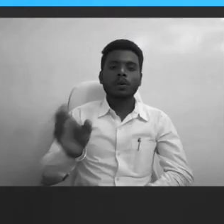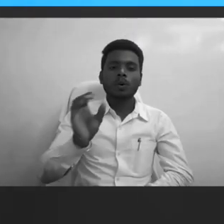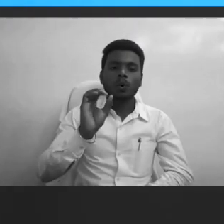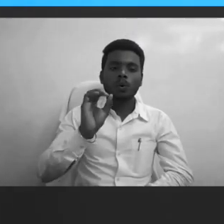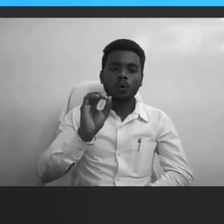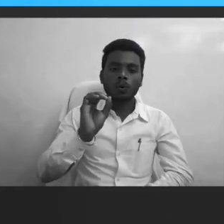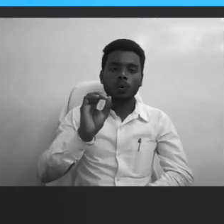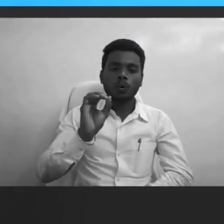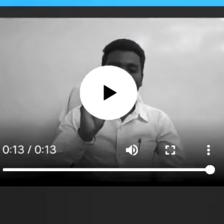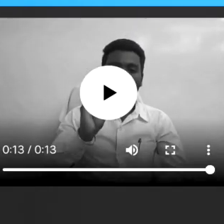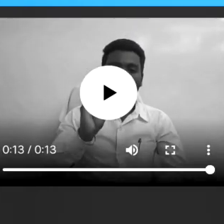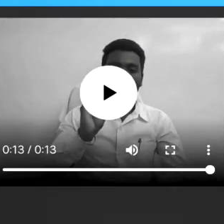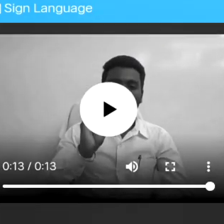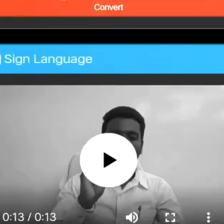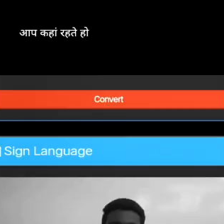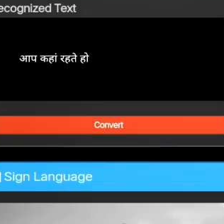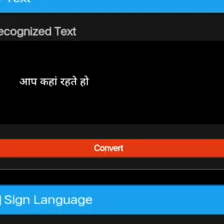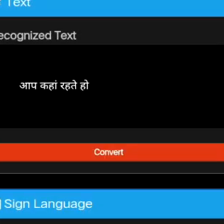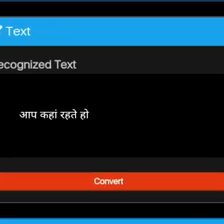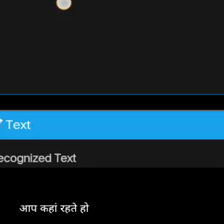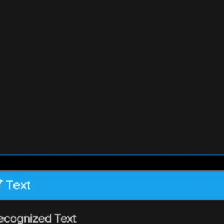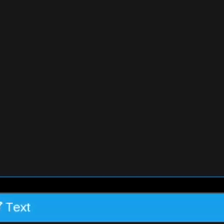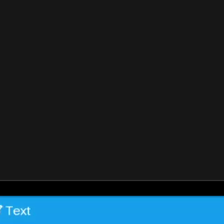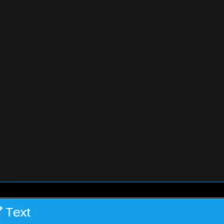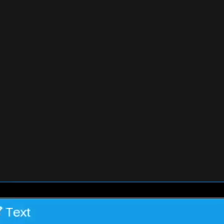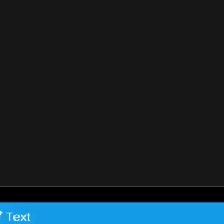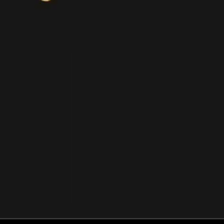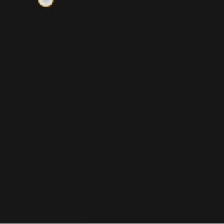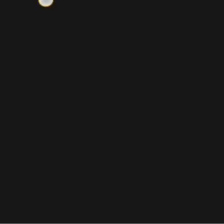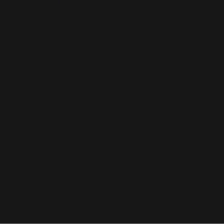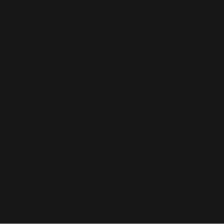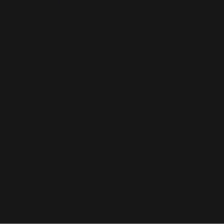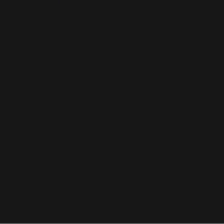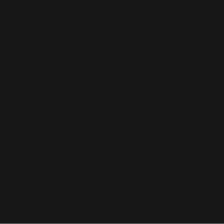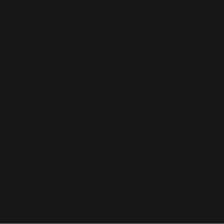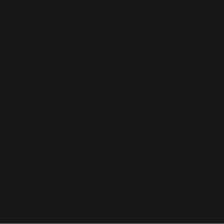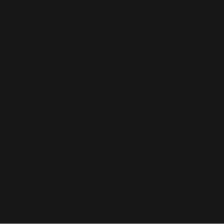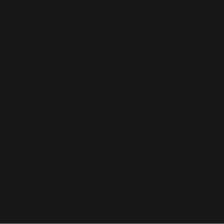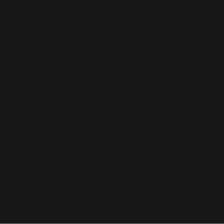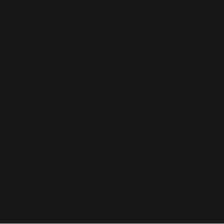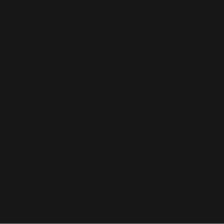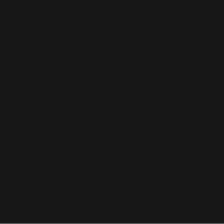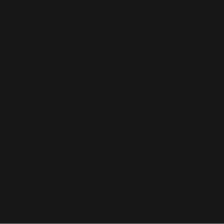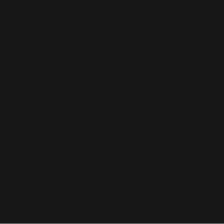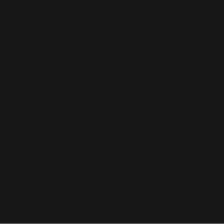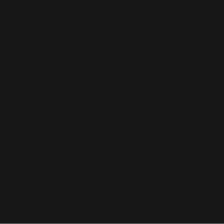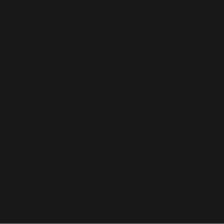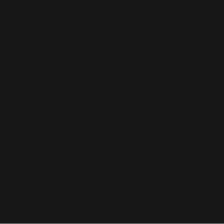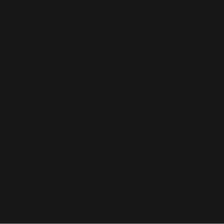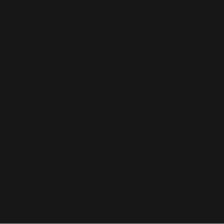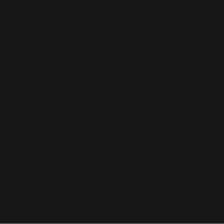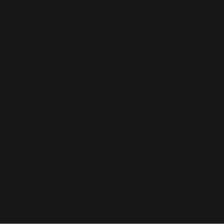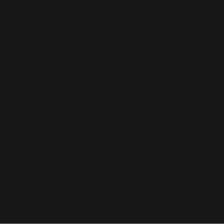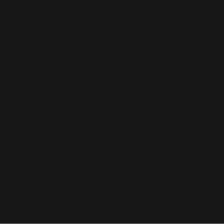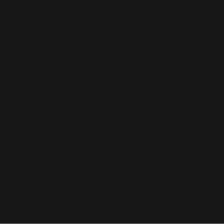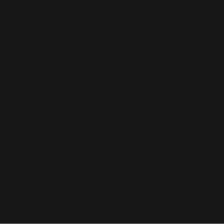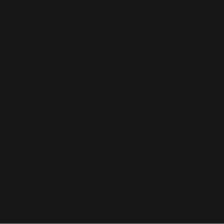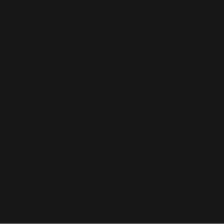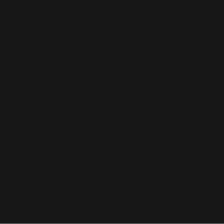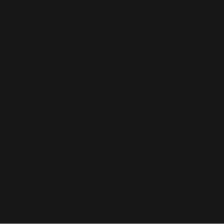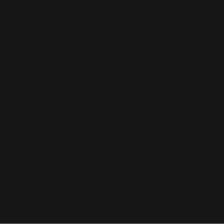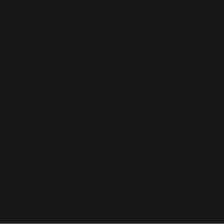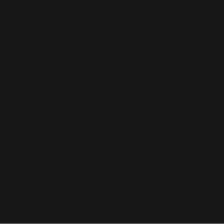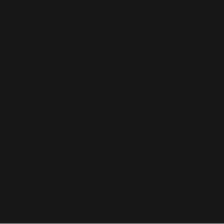रहते हो, ये हो गया। इसी प्रकार से और भी संकेत मैं अभी आपके सामने दिखा रहा हूँ कि किस प्रकार से होगा। रिकॉर्ड मैंने प्रेस